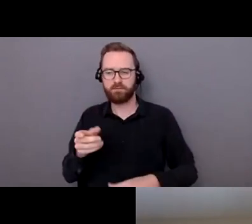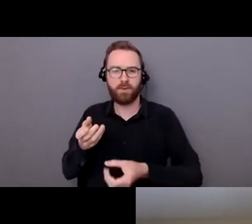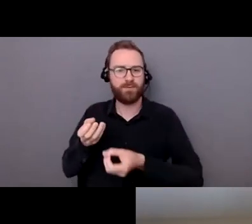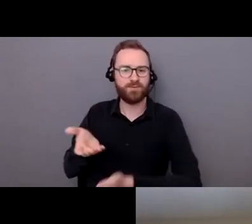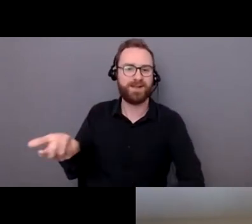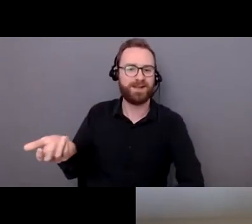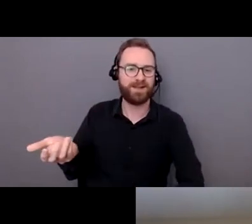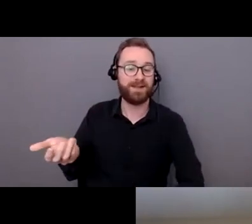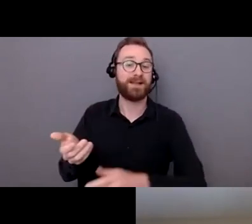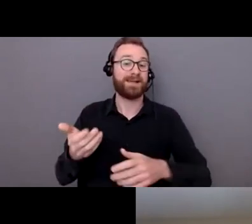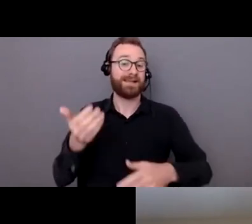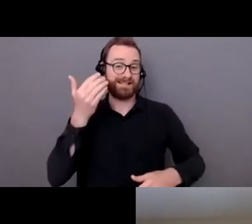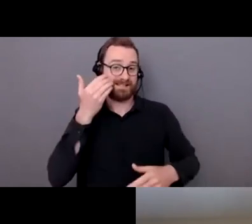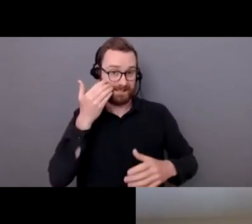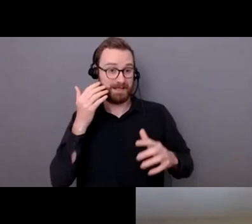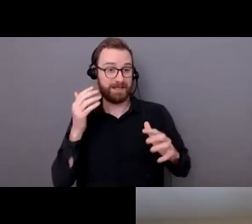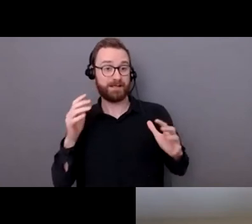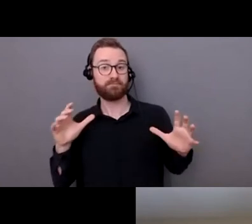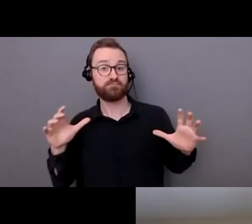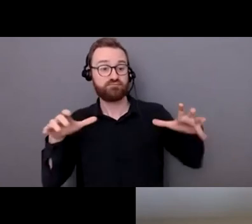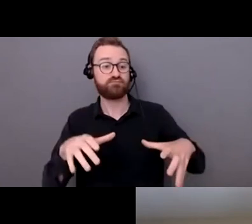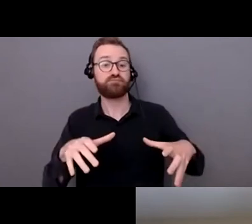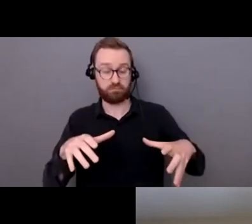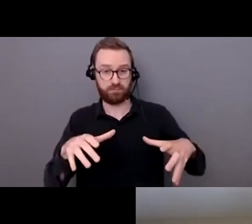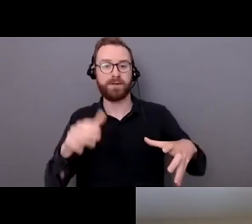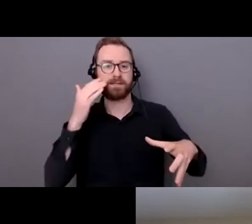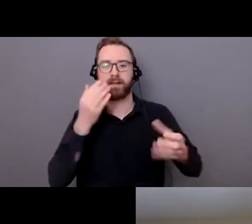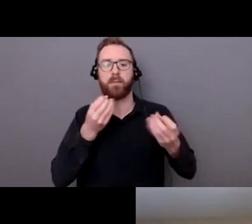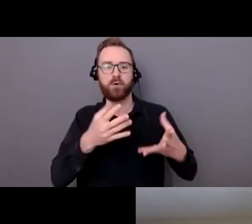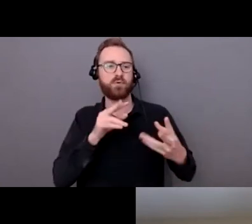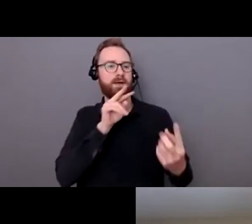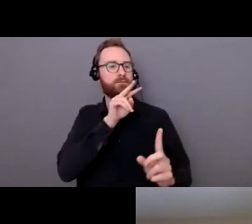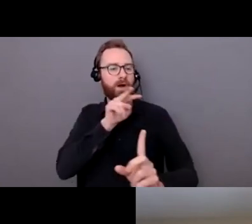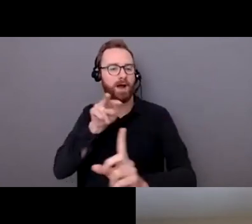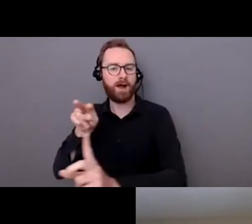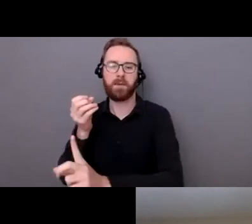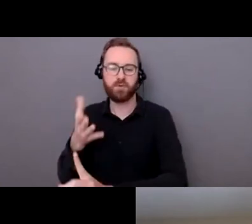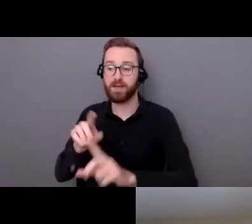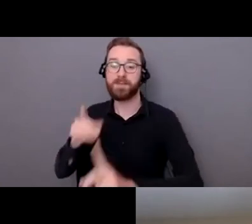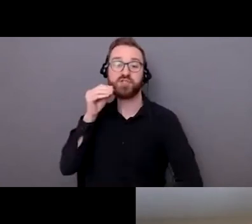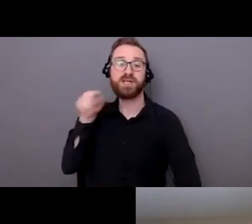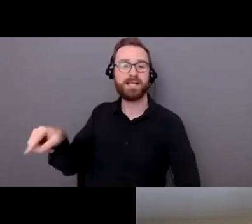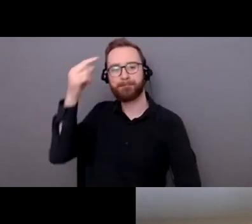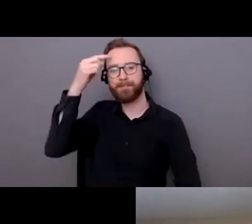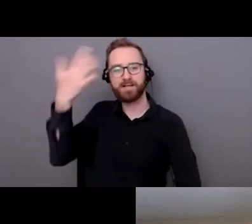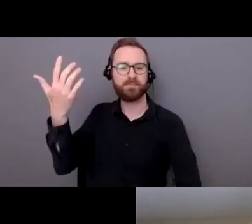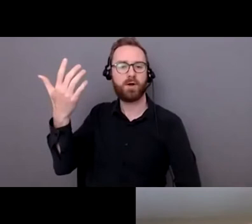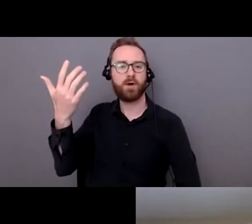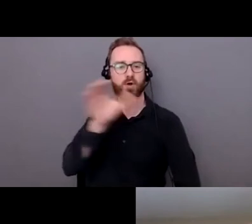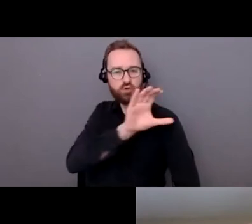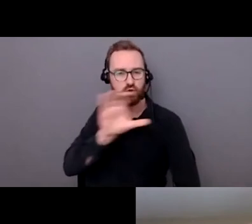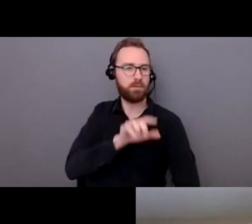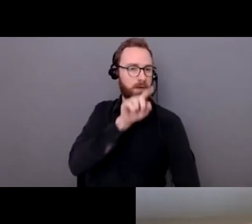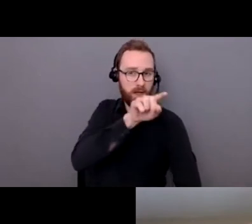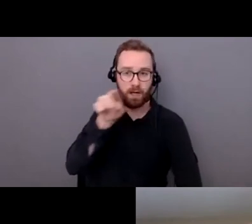Sur place, elle savait qu'elle n'était pas obligée de regarder les visages, elle regardait ailleurs dans la pièce, mais chez elle, elle n'avait pas deviné qu'elle n'était pas